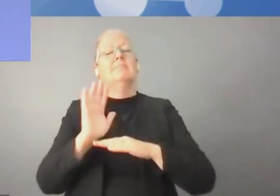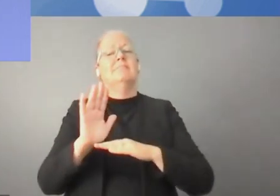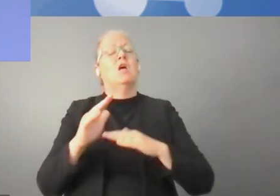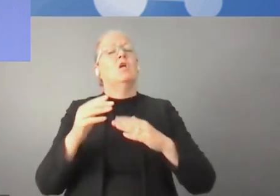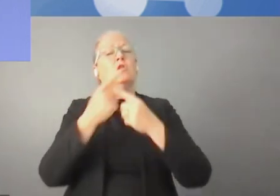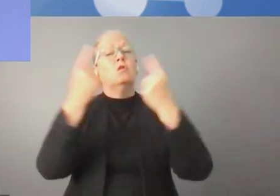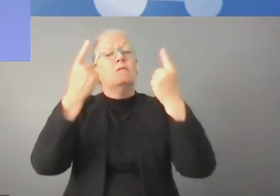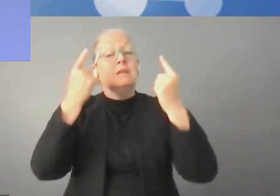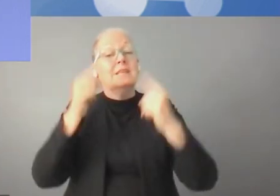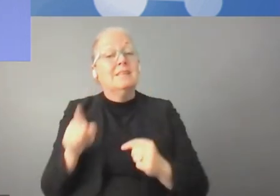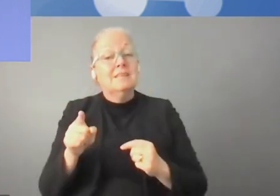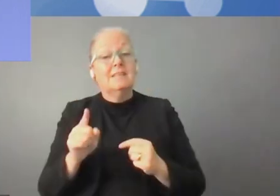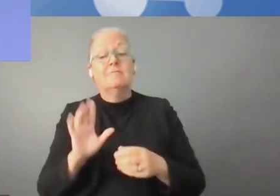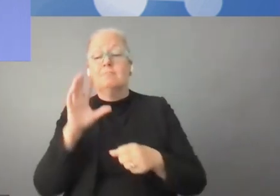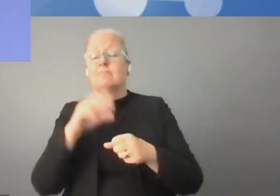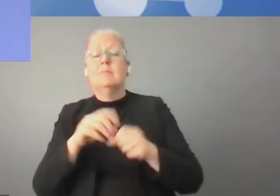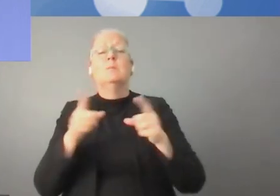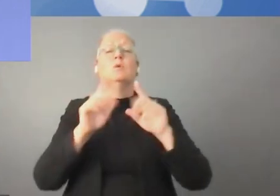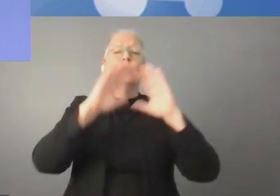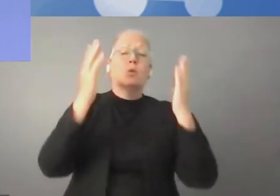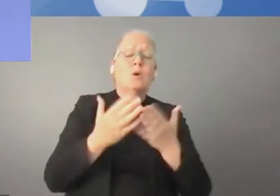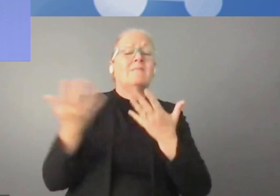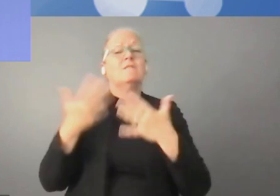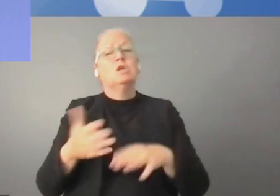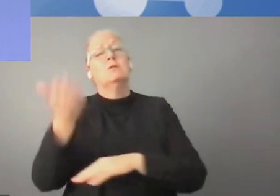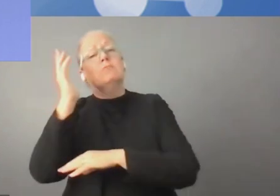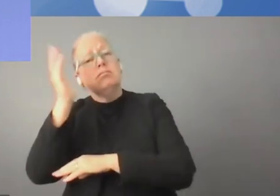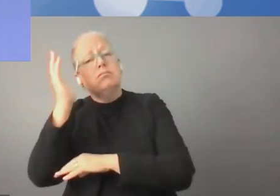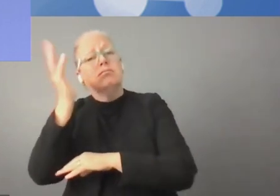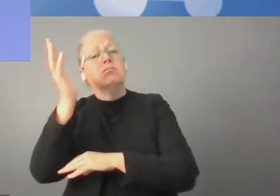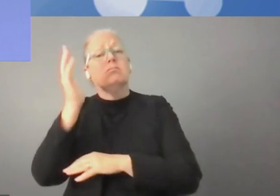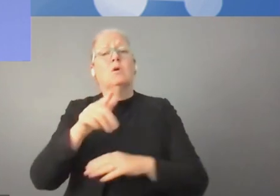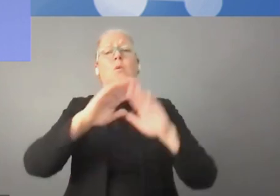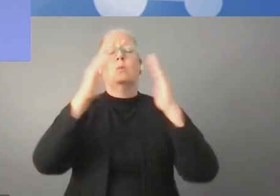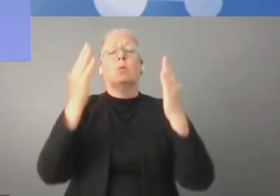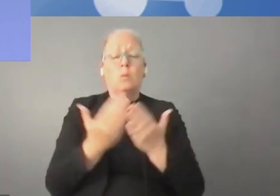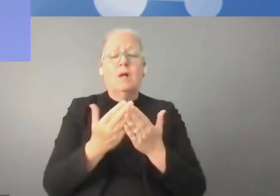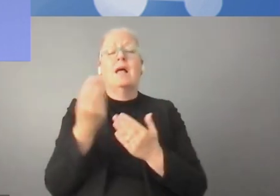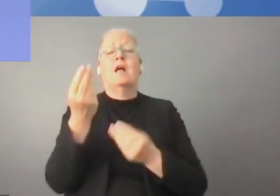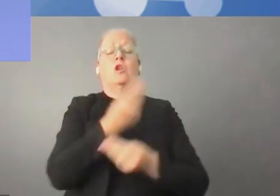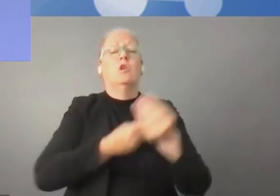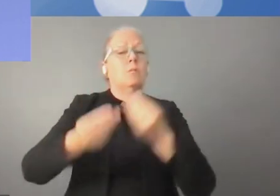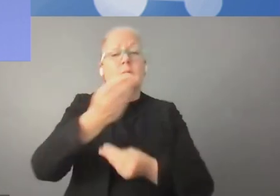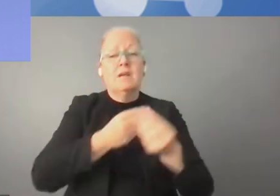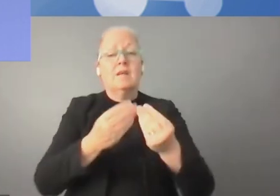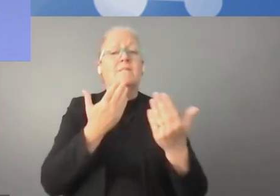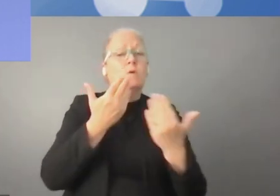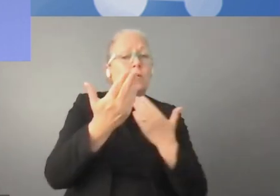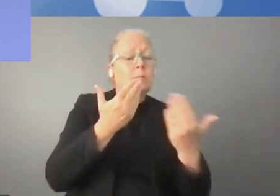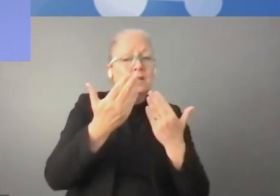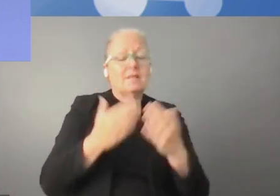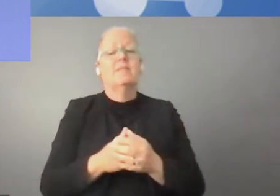Azji, w obu Amerykach, występował na deskach najbardziej prestiżowych sal koncertowych,